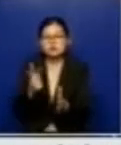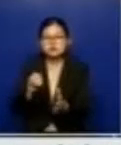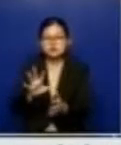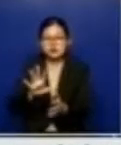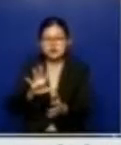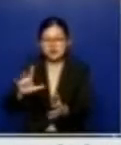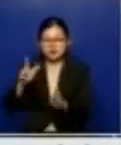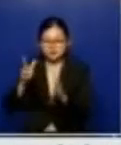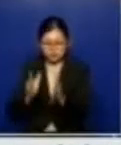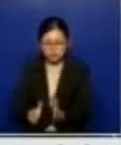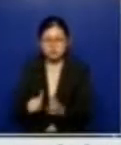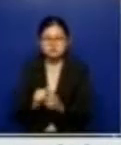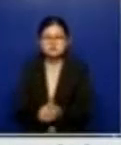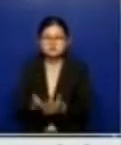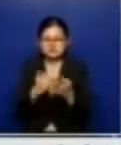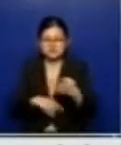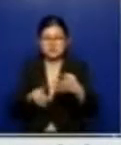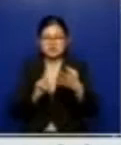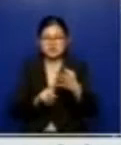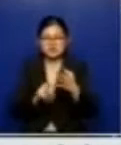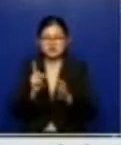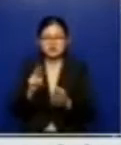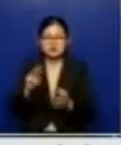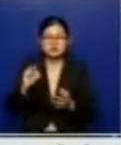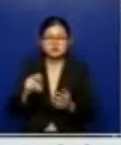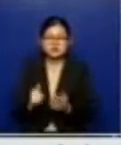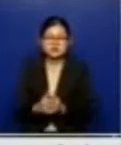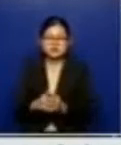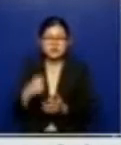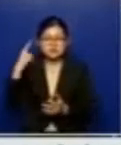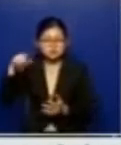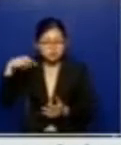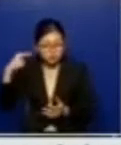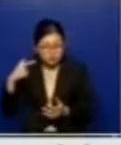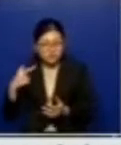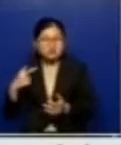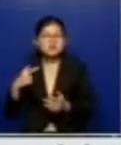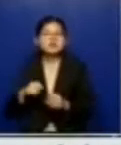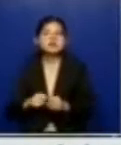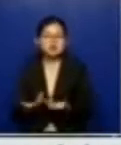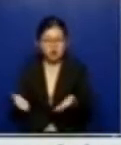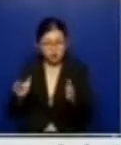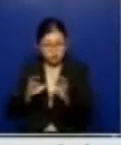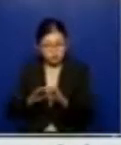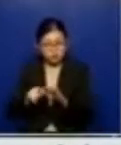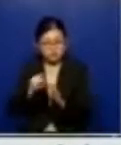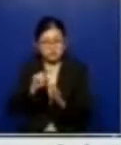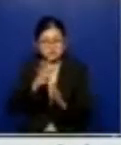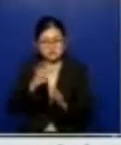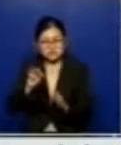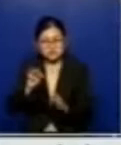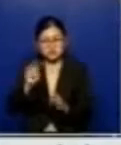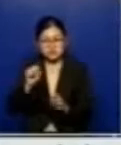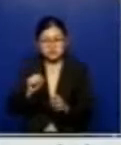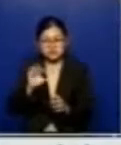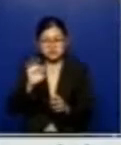นะครับมาเรื่องที่4นะครับกรมกิจการสตรีและสถาบันครอบครัวนะครับ429ล้าน